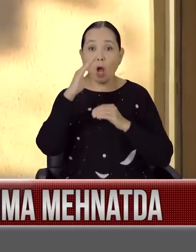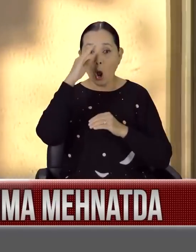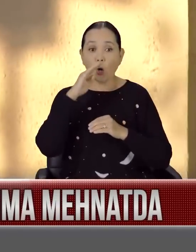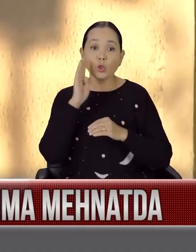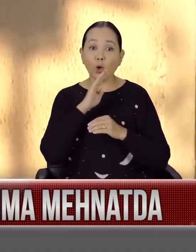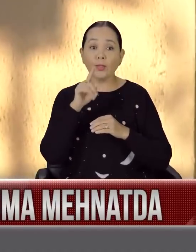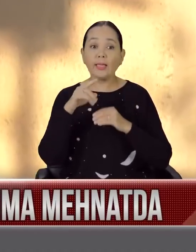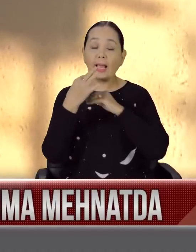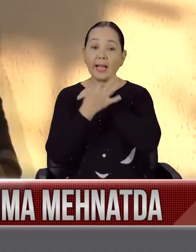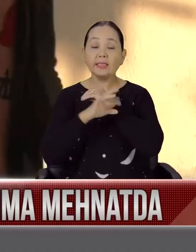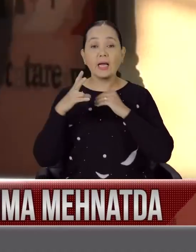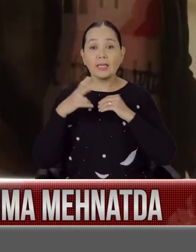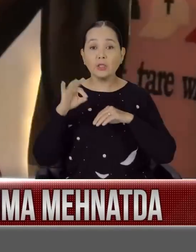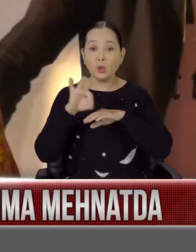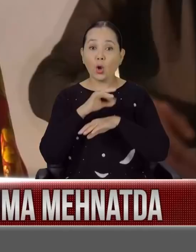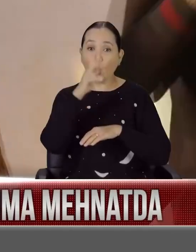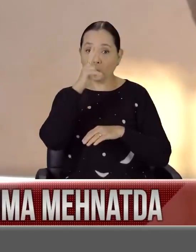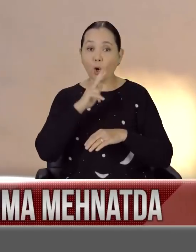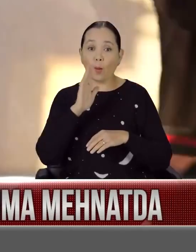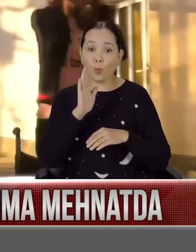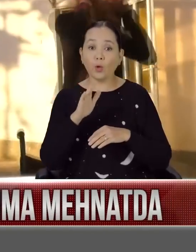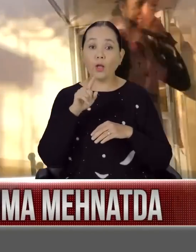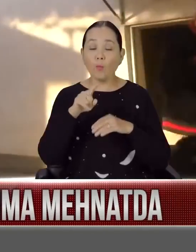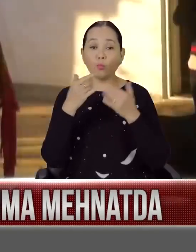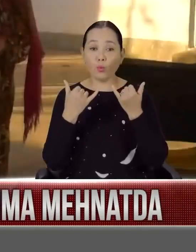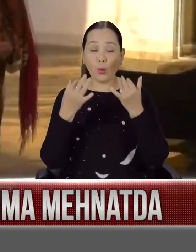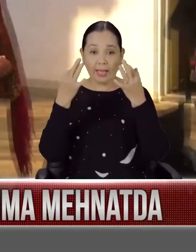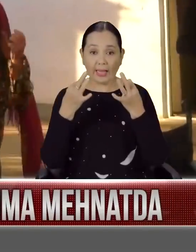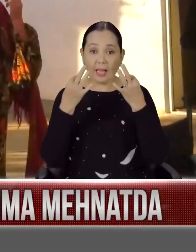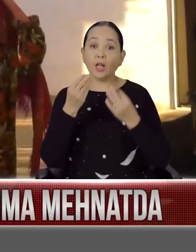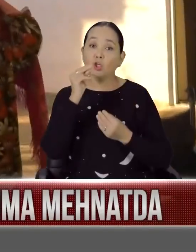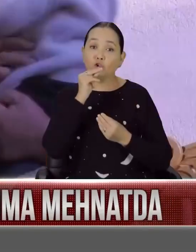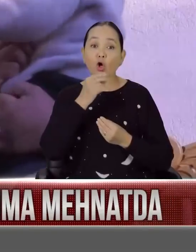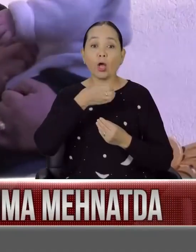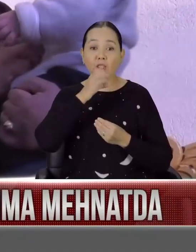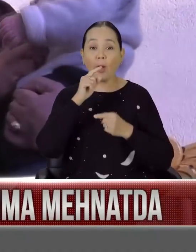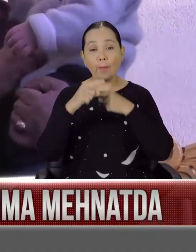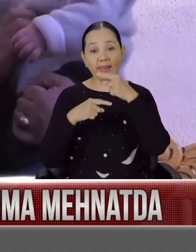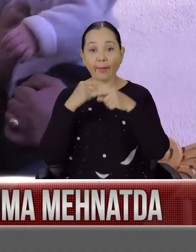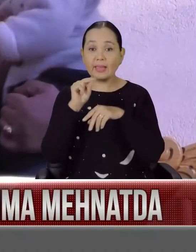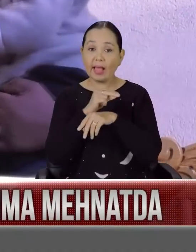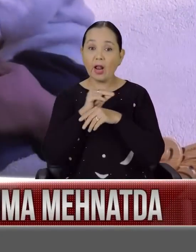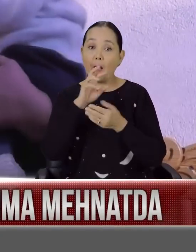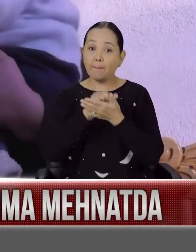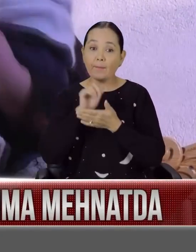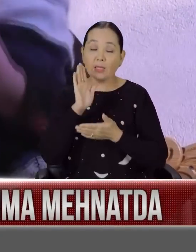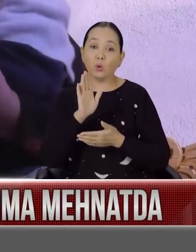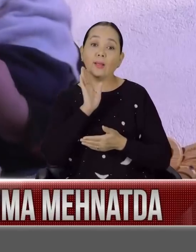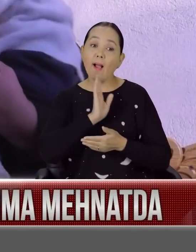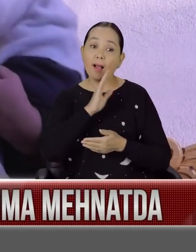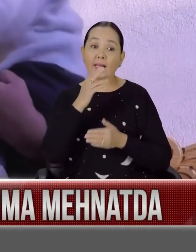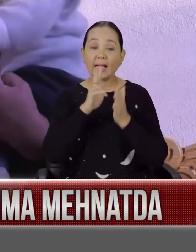ota-ona kenja qizini turmushga uzatganiga 3 oy bo'ldi. Bugun kelini qo'ldan choy ichib, nabiralar tarbiyasi bilan band bo'lgan